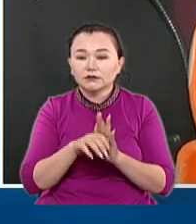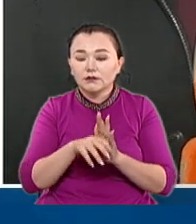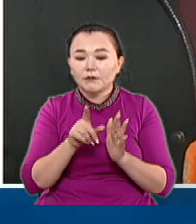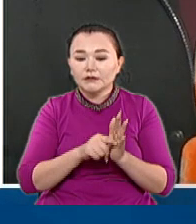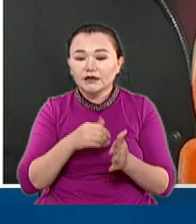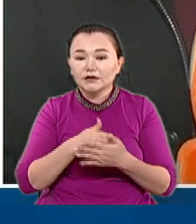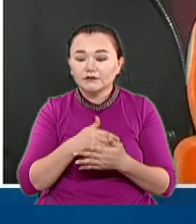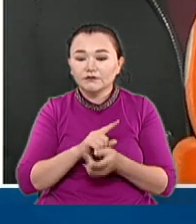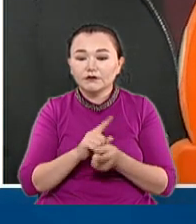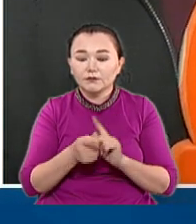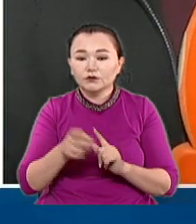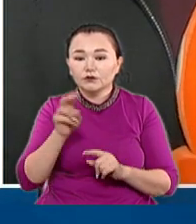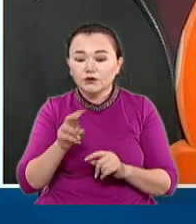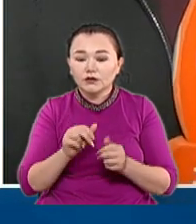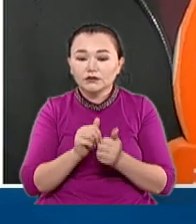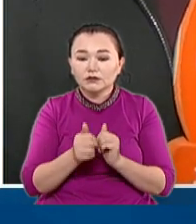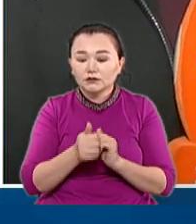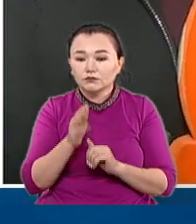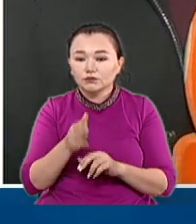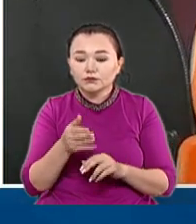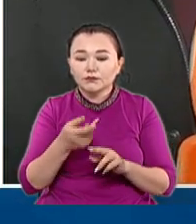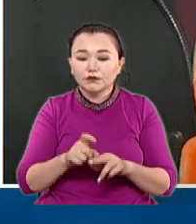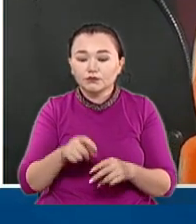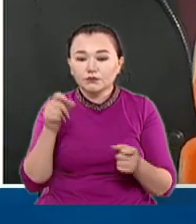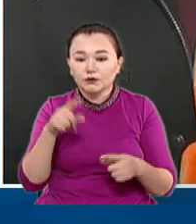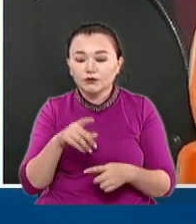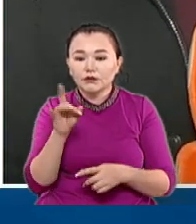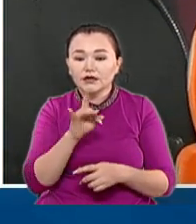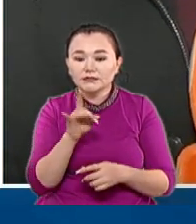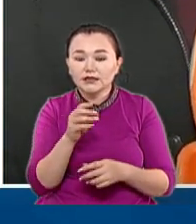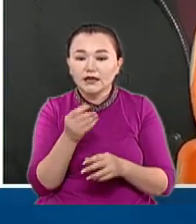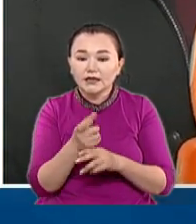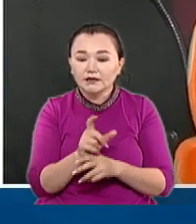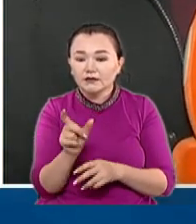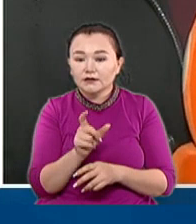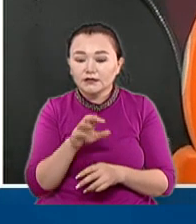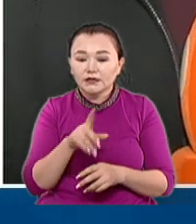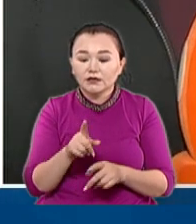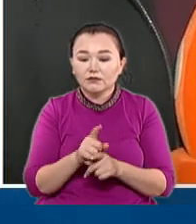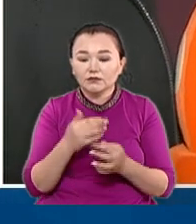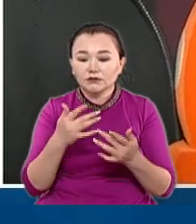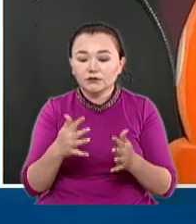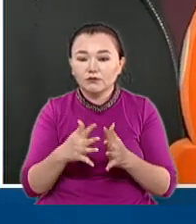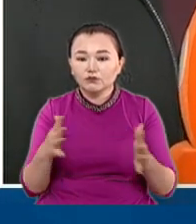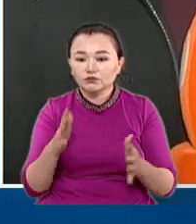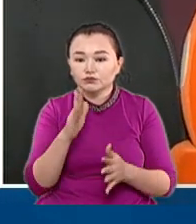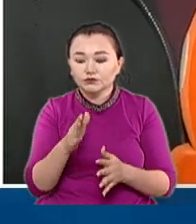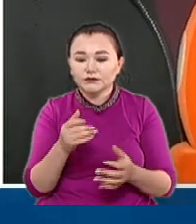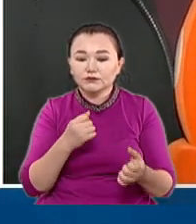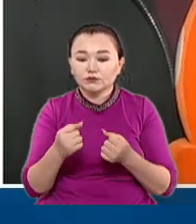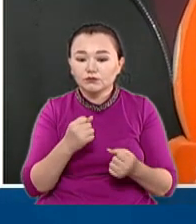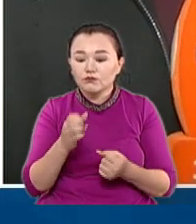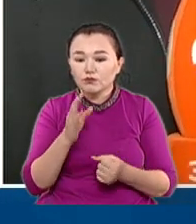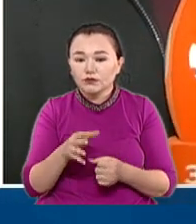қорының активтерін керісінше долларға айырбастайды. Сәйкесінше айырмасынан түскен қаражат есебінен теңгеге деген сұраныс артады. Демек нығаяды.